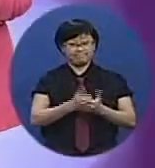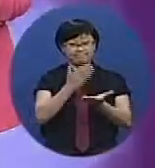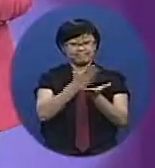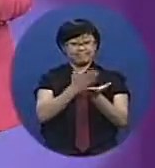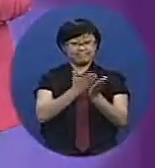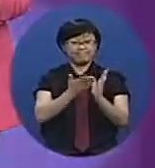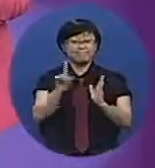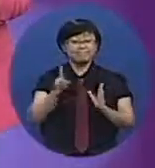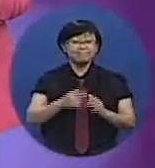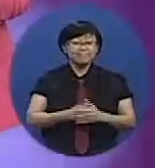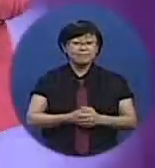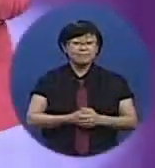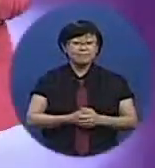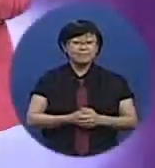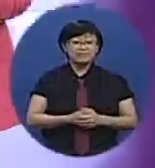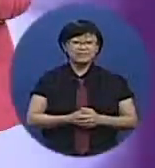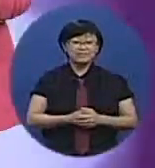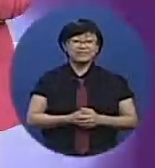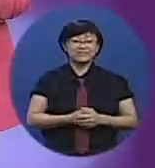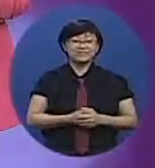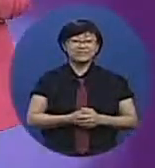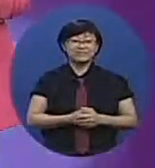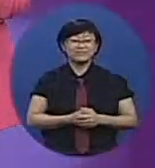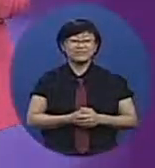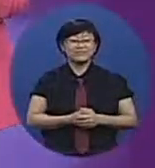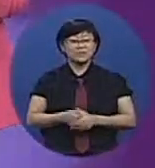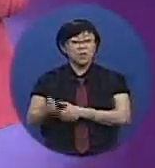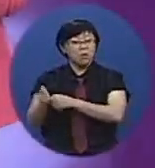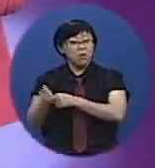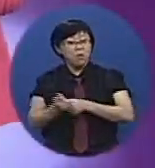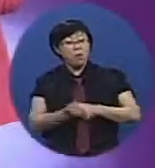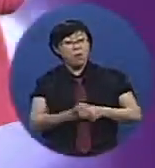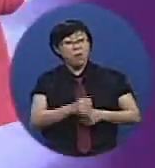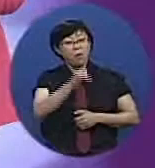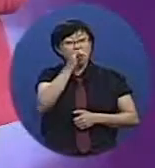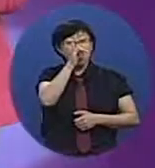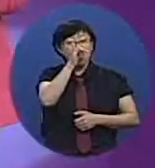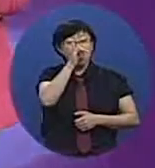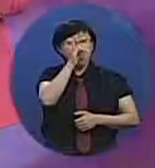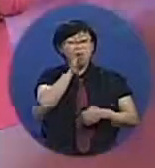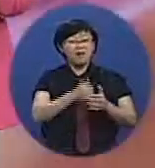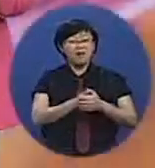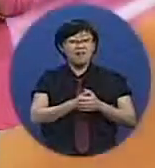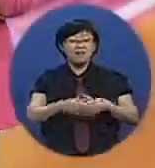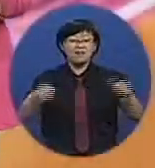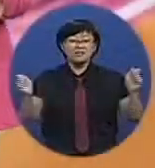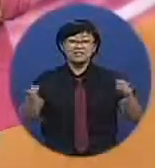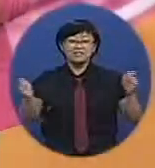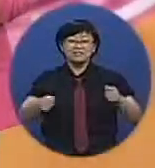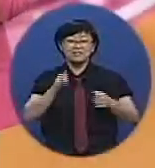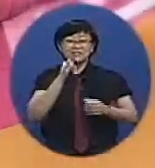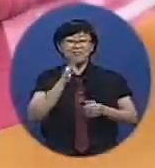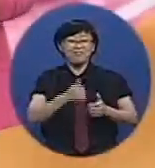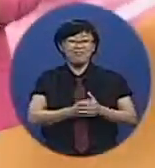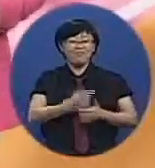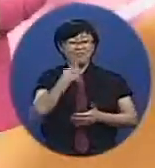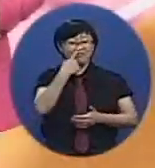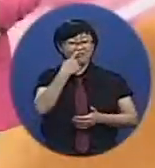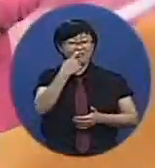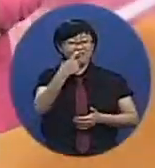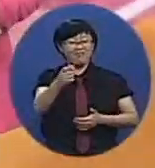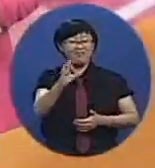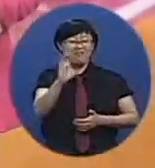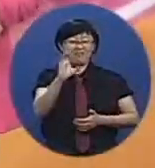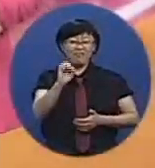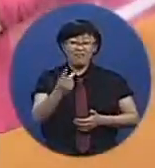어떤 취미 활동하세요? 뭐 그라운드 골프도 하고. 아이고. 장구도 치고. 멋있게